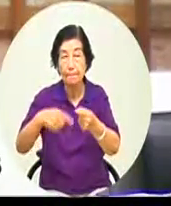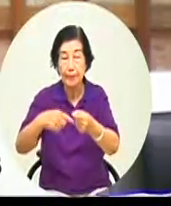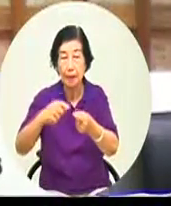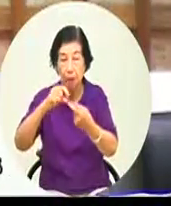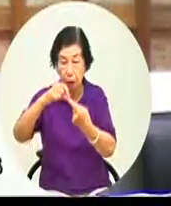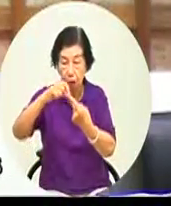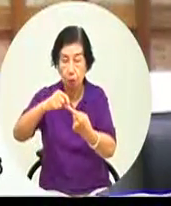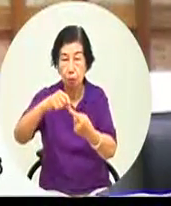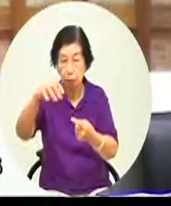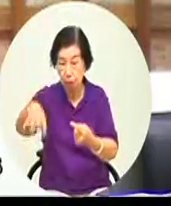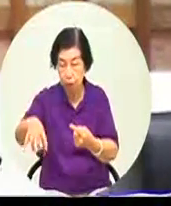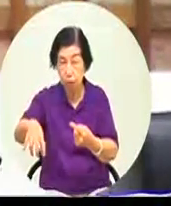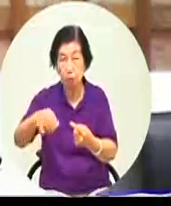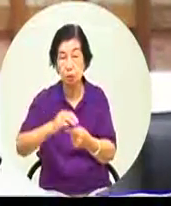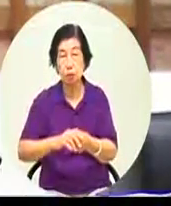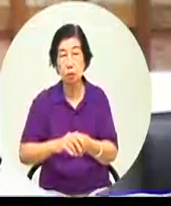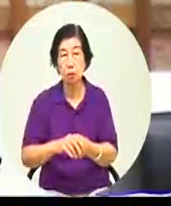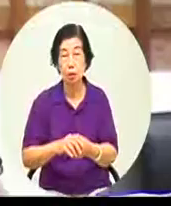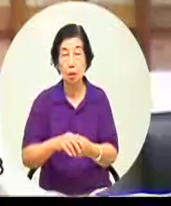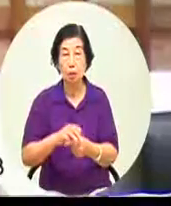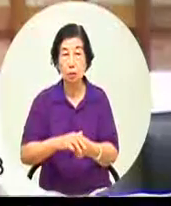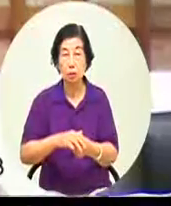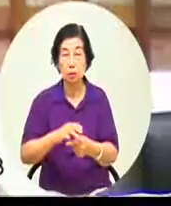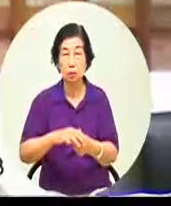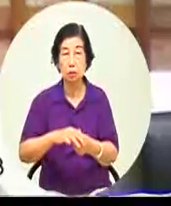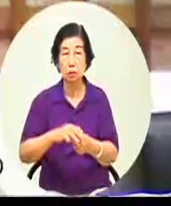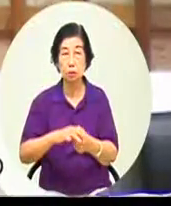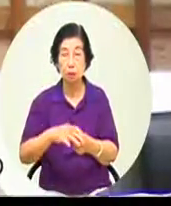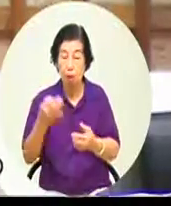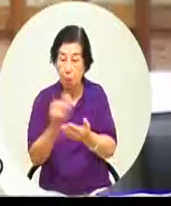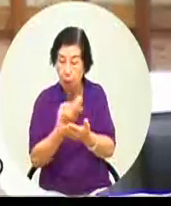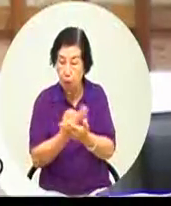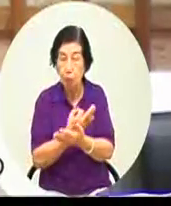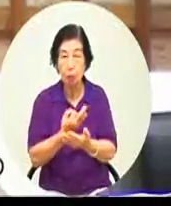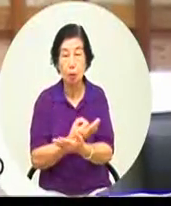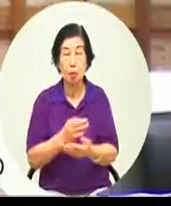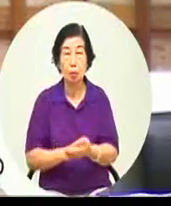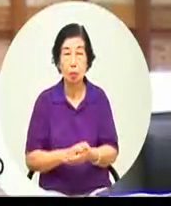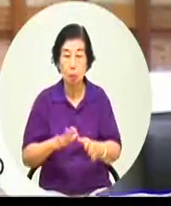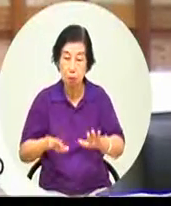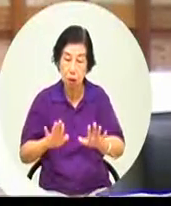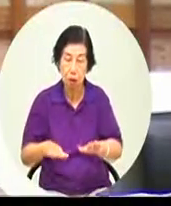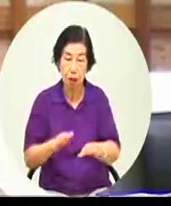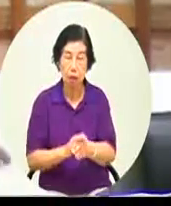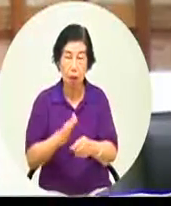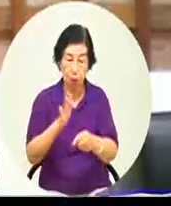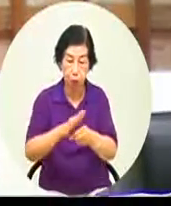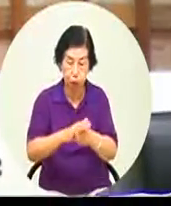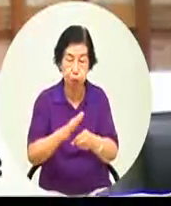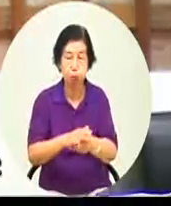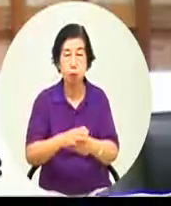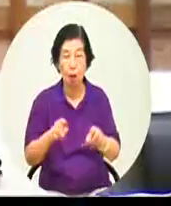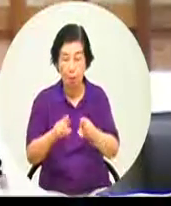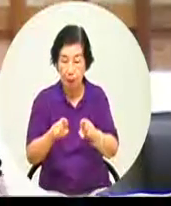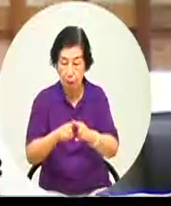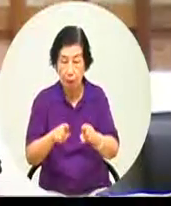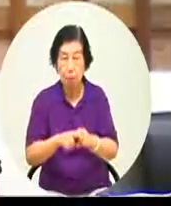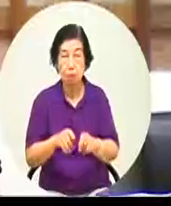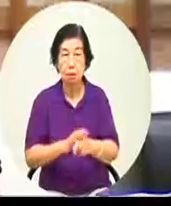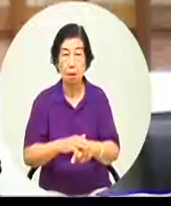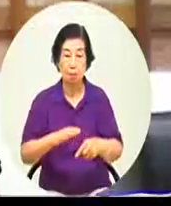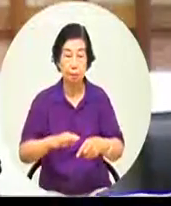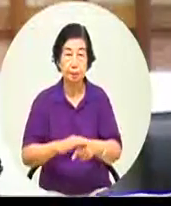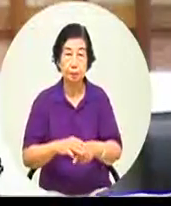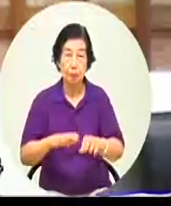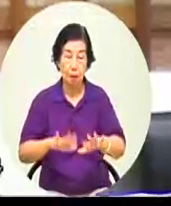个这个赤字，现在慢慢在泥平，所以说你未来又再加上这个前坑，